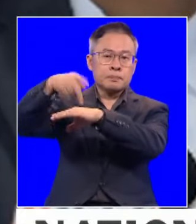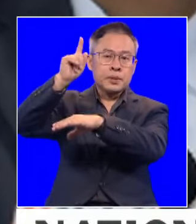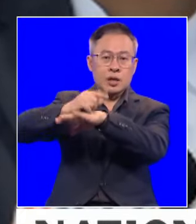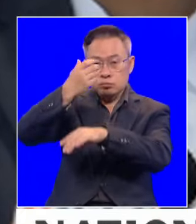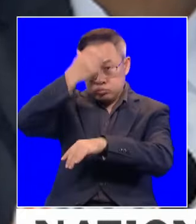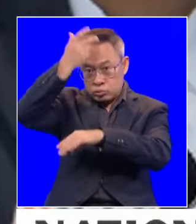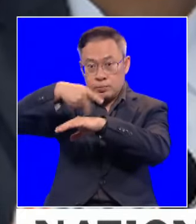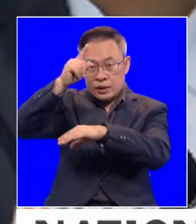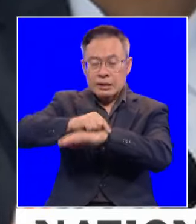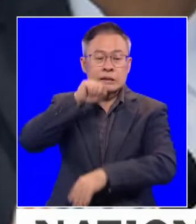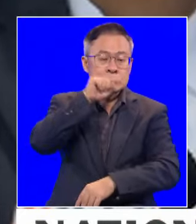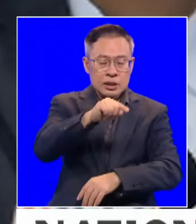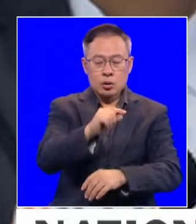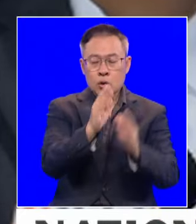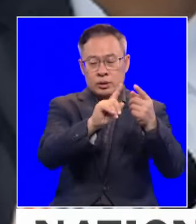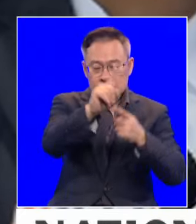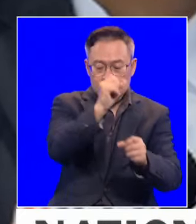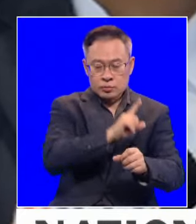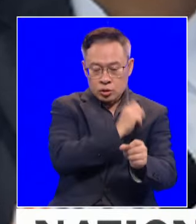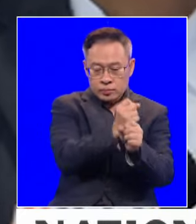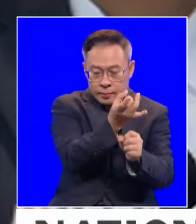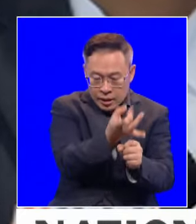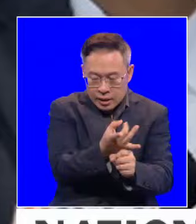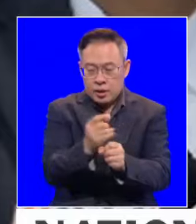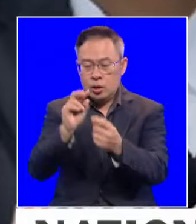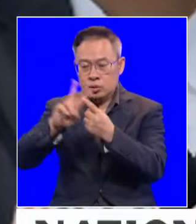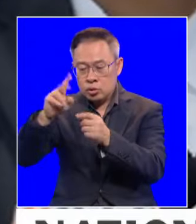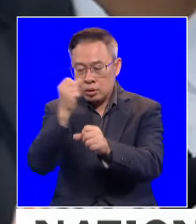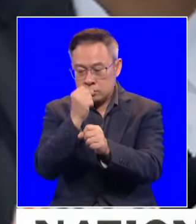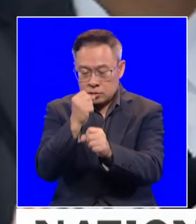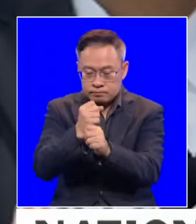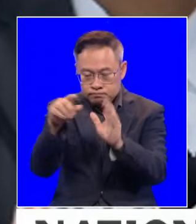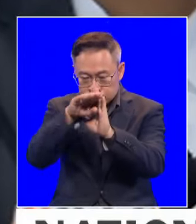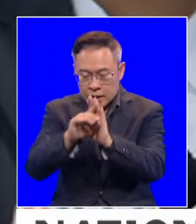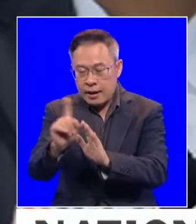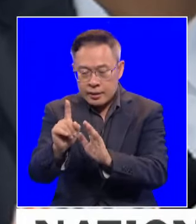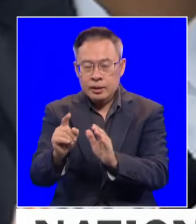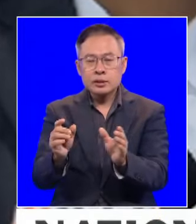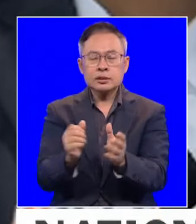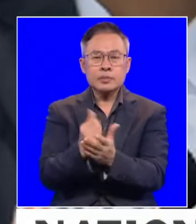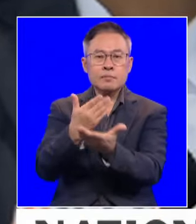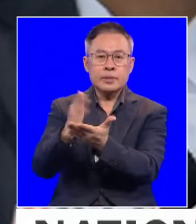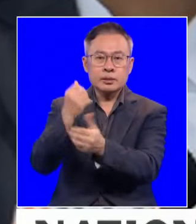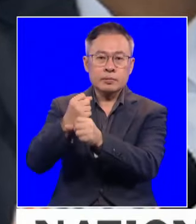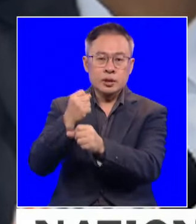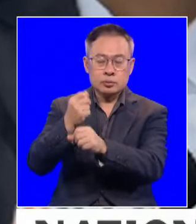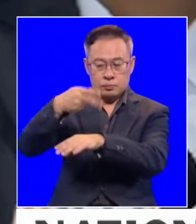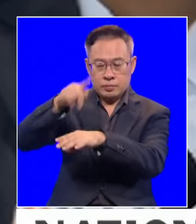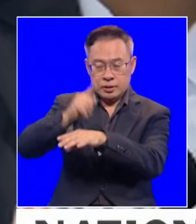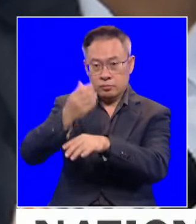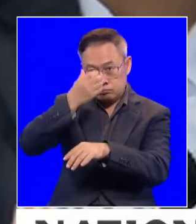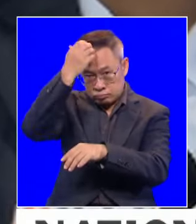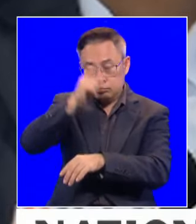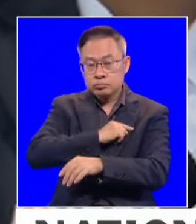นะครับส่วนจะเป็นเมื่อไหร่เนี่ยผมคิดว่าน่าจะเป็นกองการรอการบรรจุเข้าระเบียบวาระการประชุ